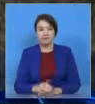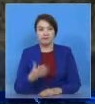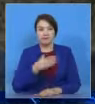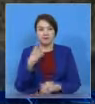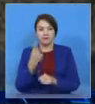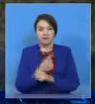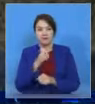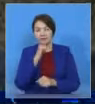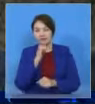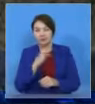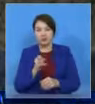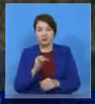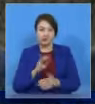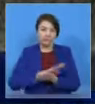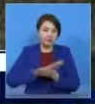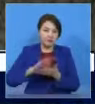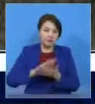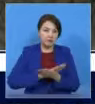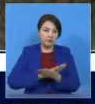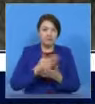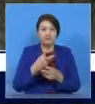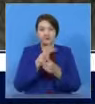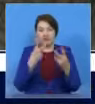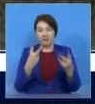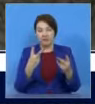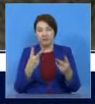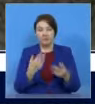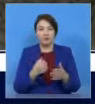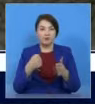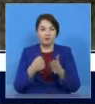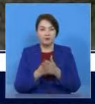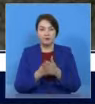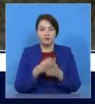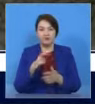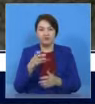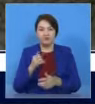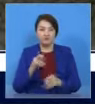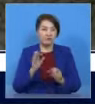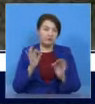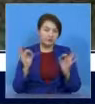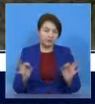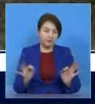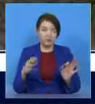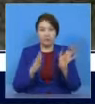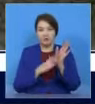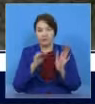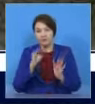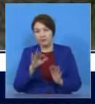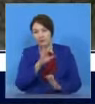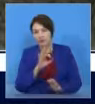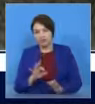делом проверяем сортовую чистоту. Мы видим, что по ГОСТу положено до 90%, чтобы не